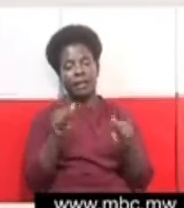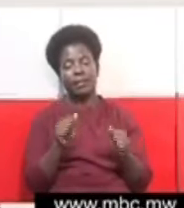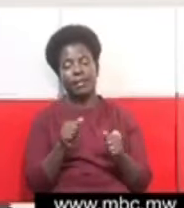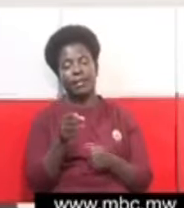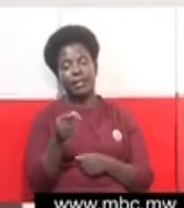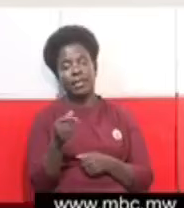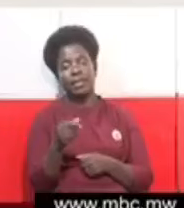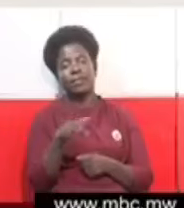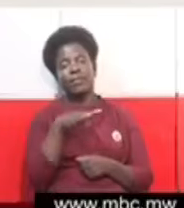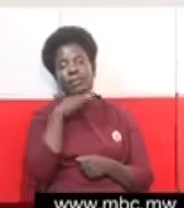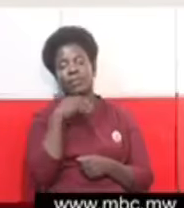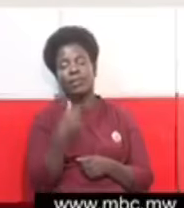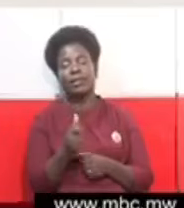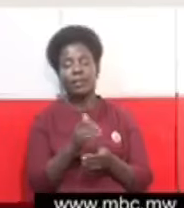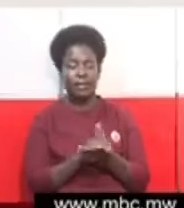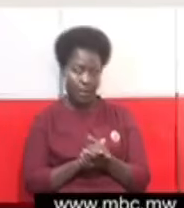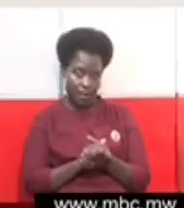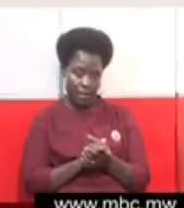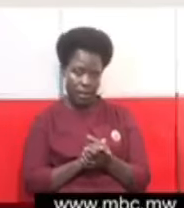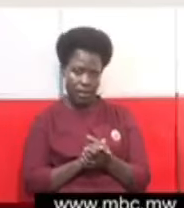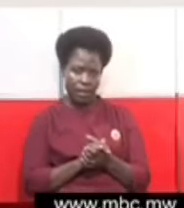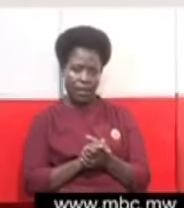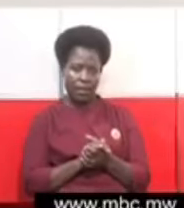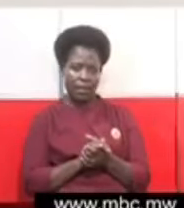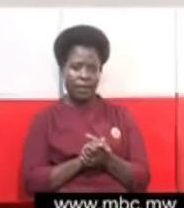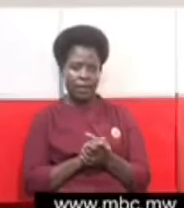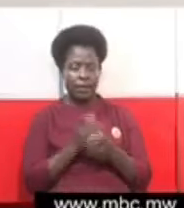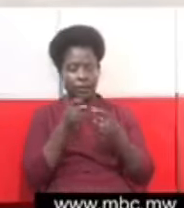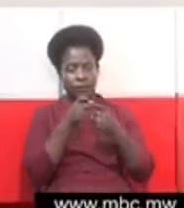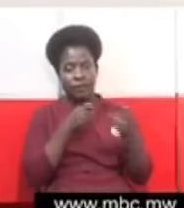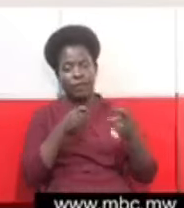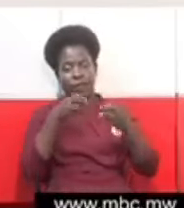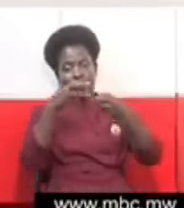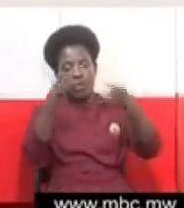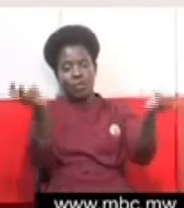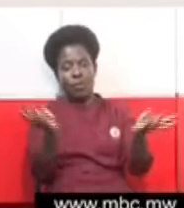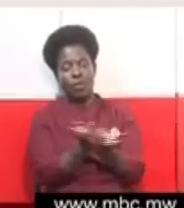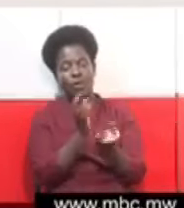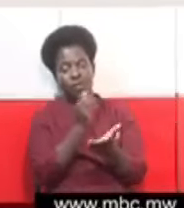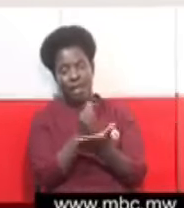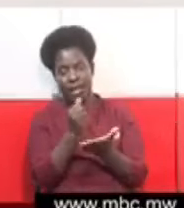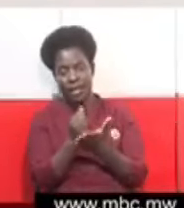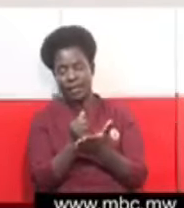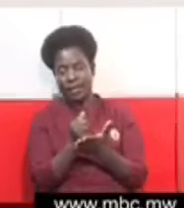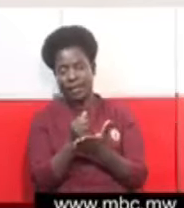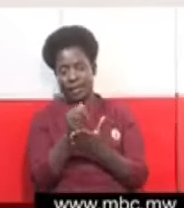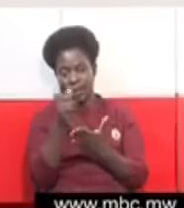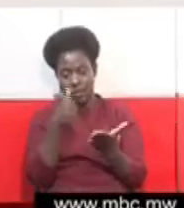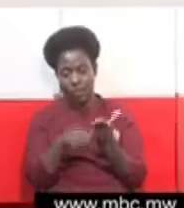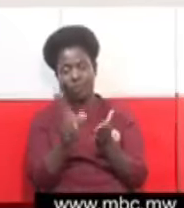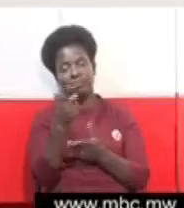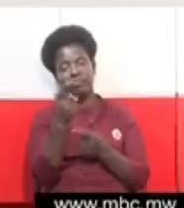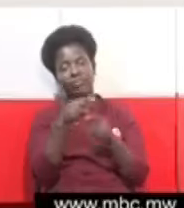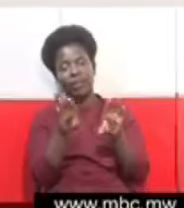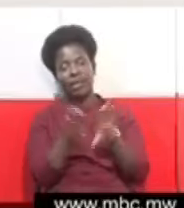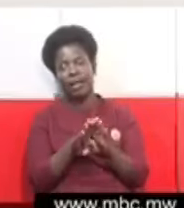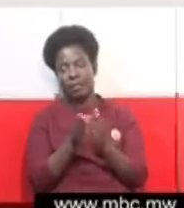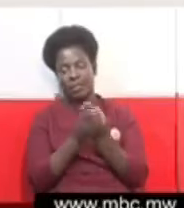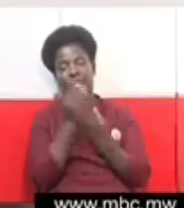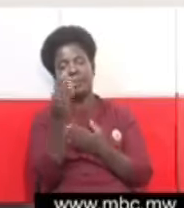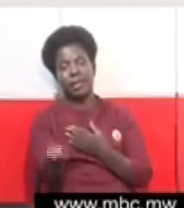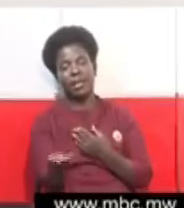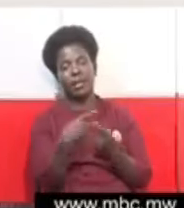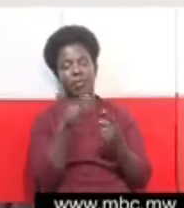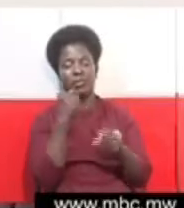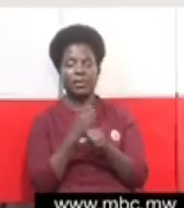150 million dollars kuchokera ku banki imena kuti thandiza singongole koma ndi ndalama zokuti pasa kuti zimetayika mstrategy mwathu